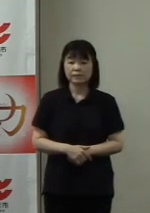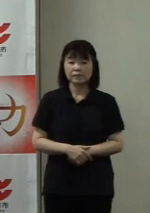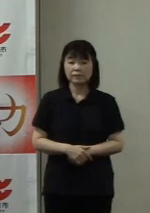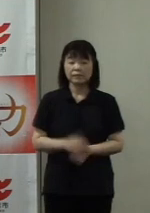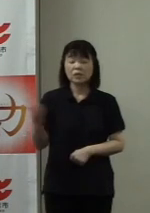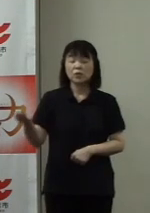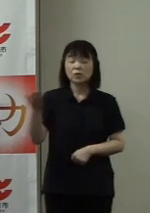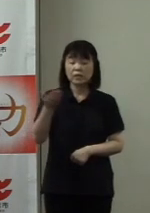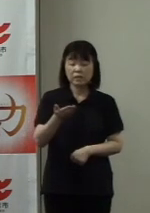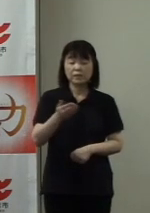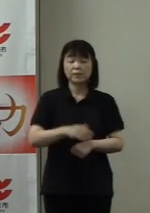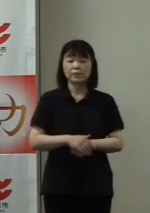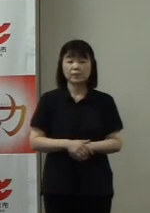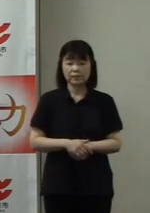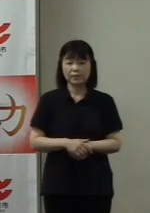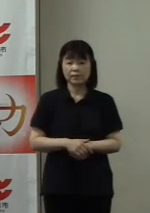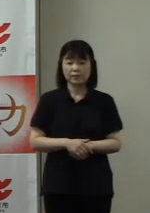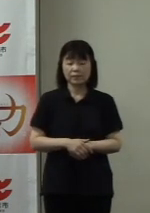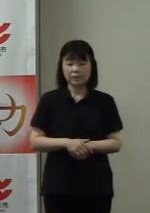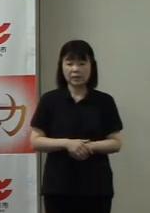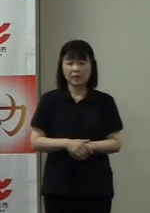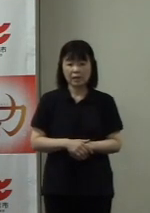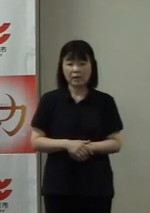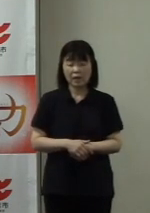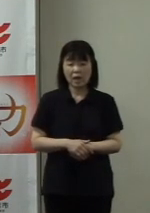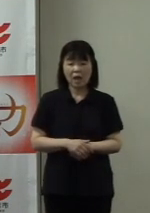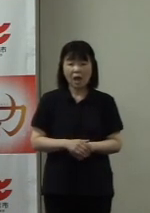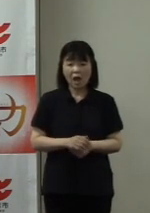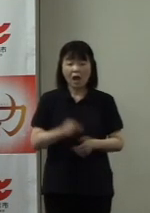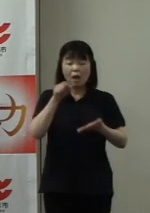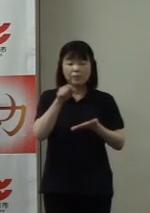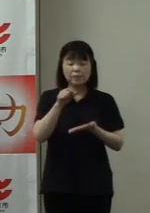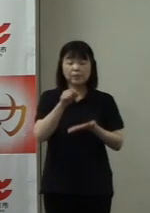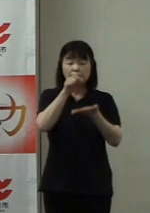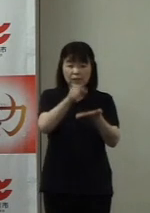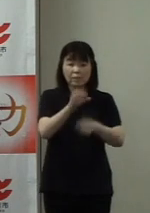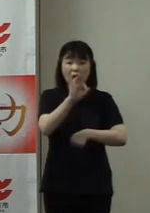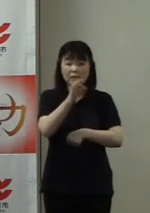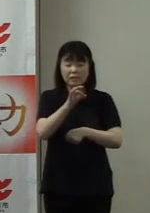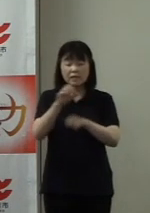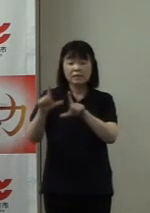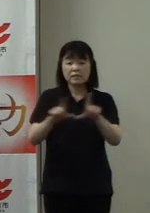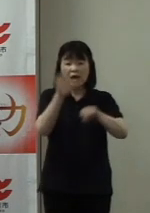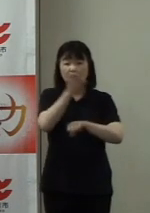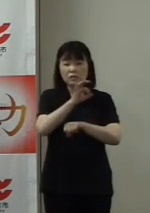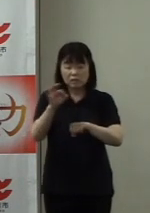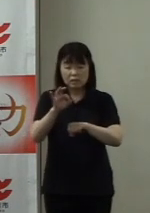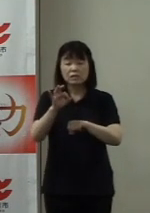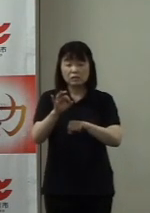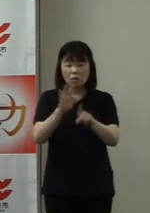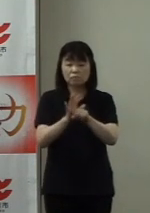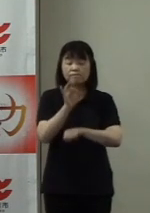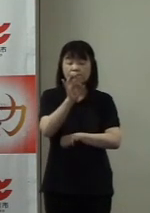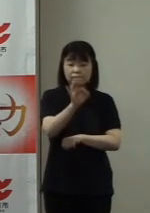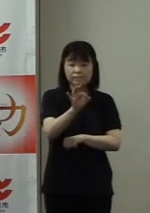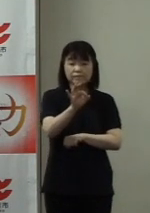に、被災世帯への見舞い金、生活必需品等の支給ということで、